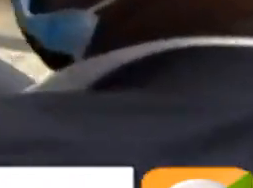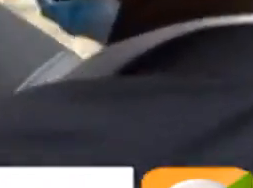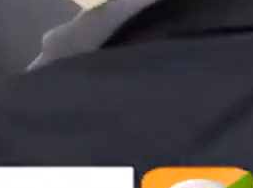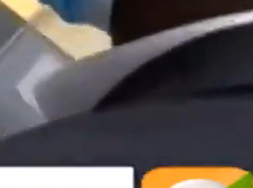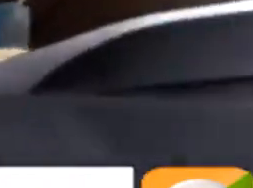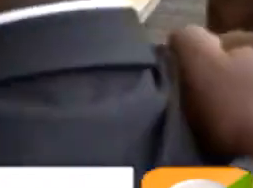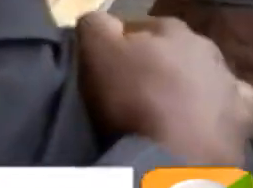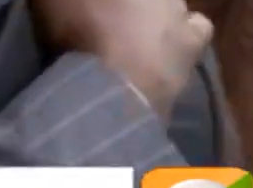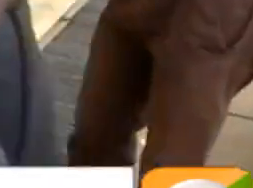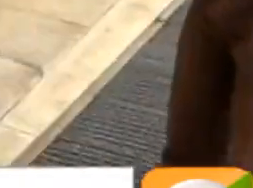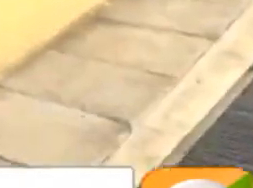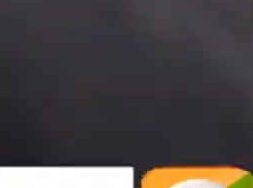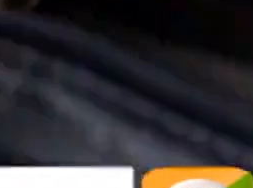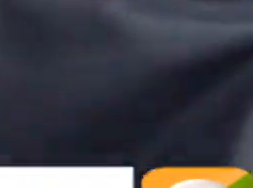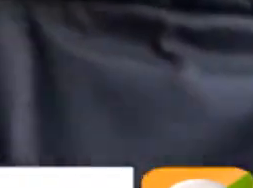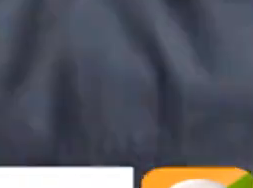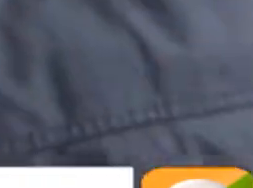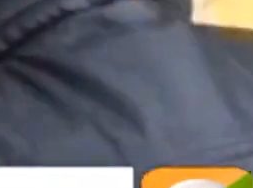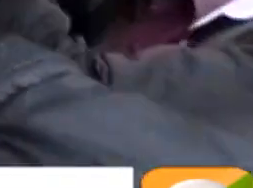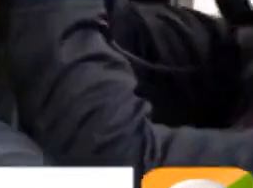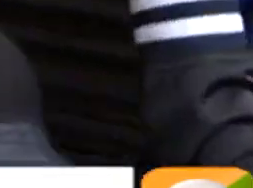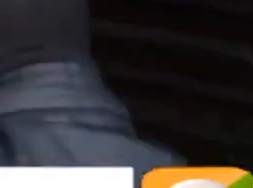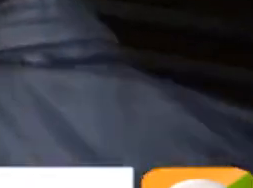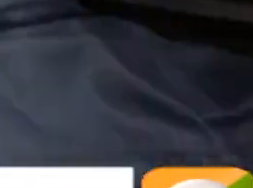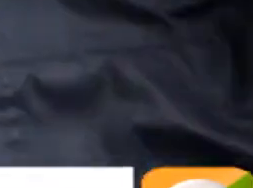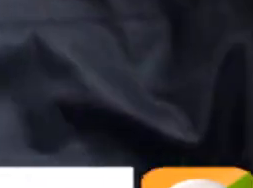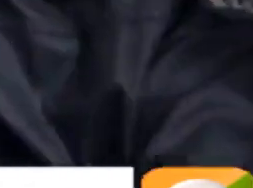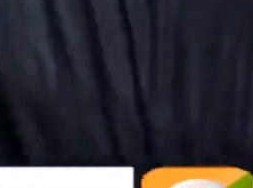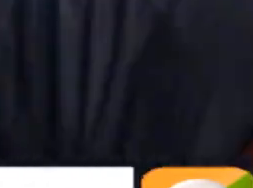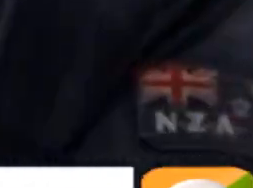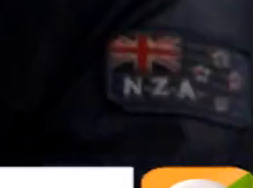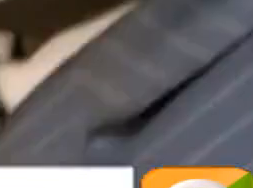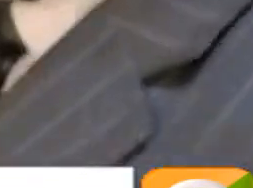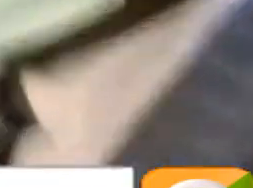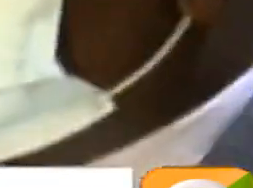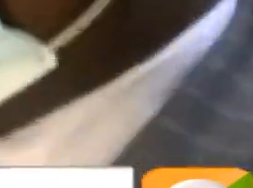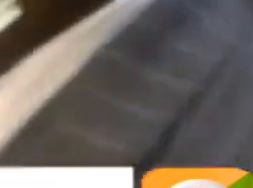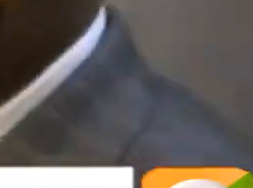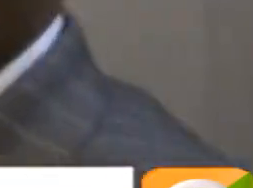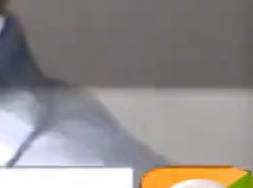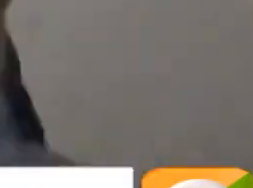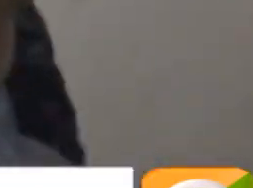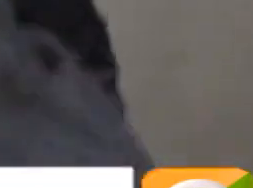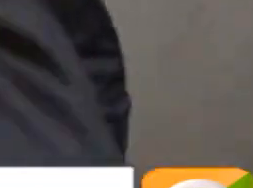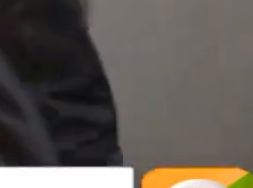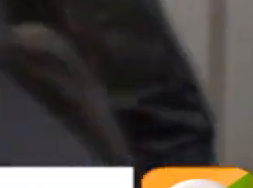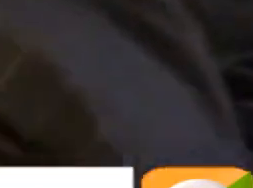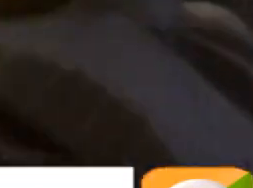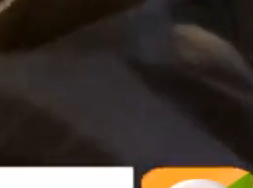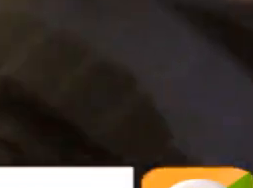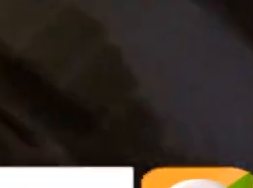Nick Mwendwa, rais wa shirikisho la kandanda FKF, aliletwa mahakamani majira ya saa 2 asubuhi.